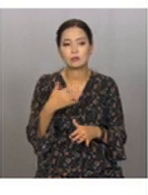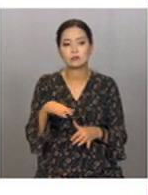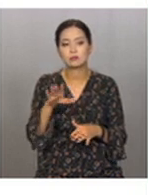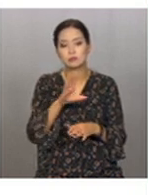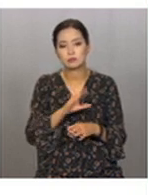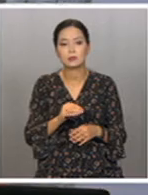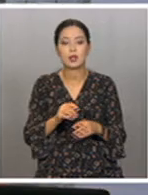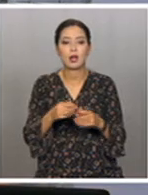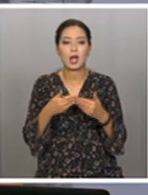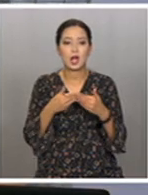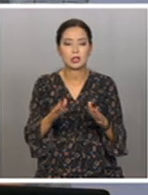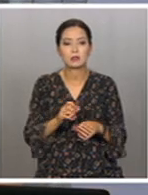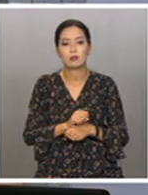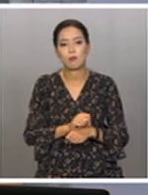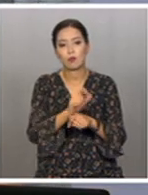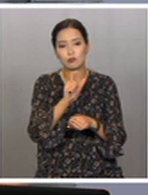күресті бастады.